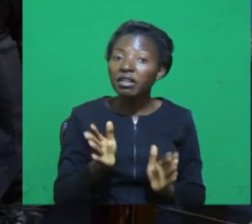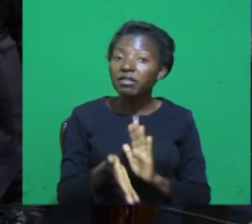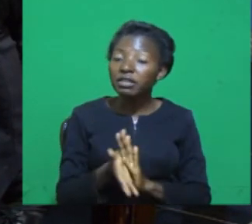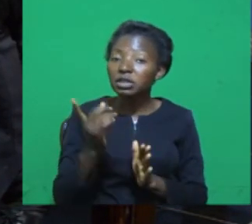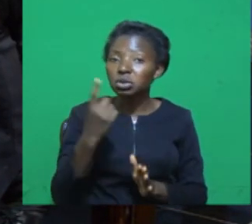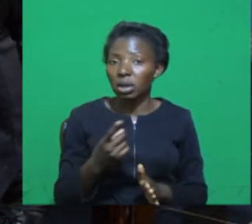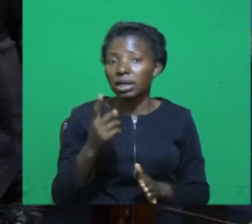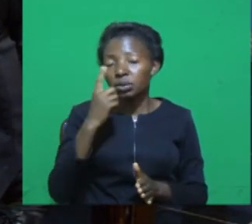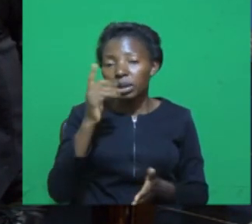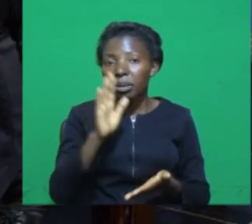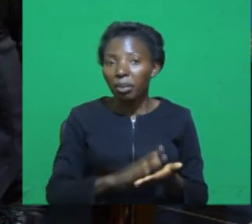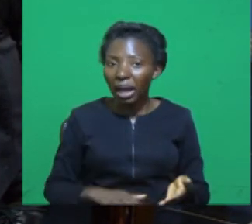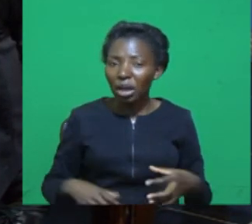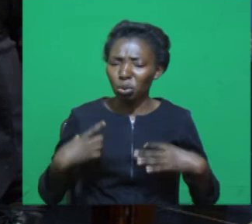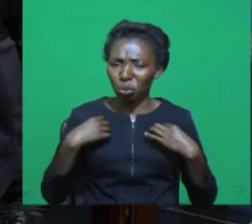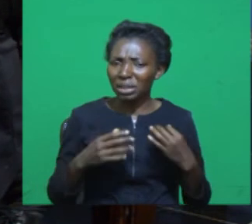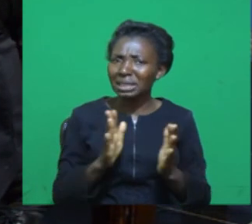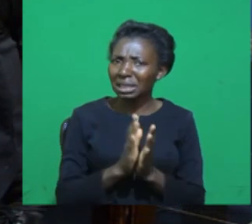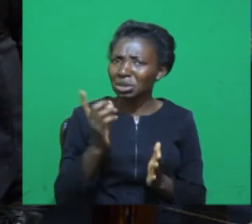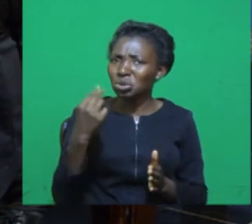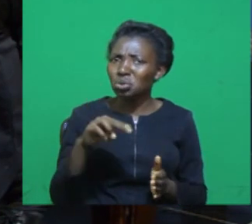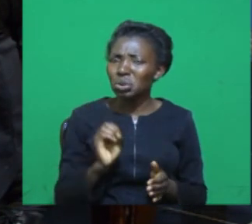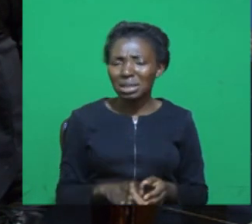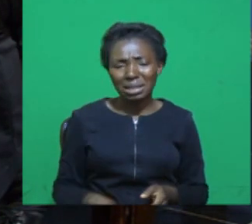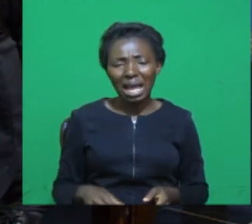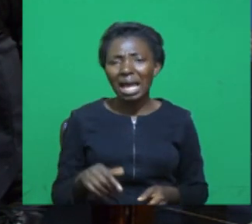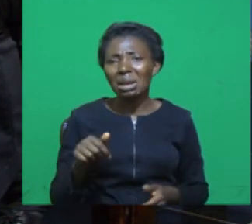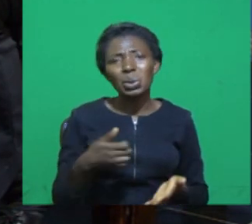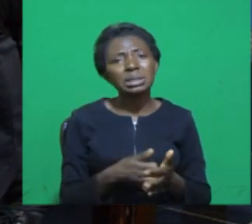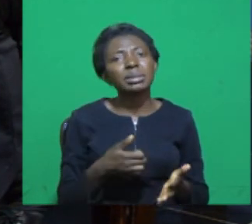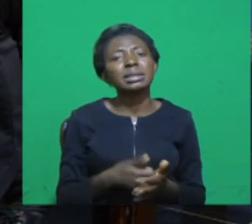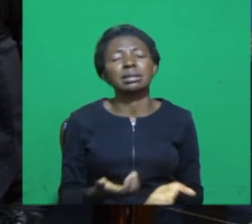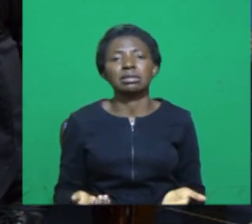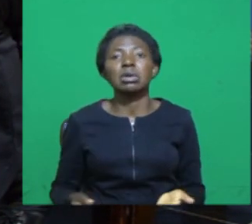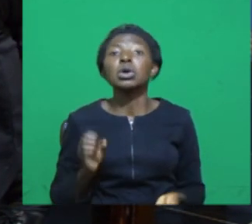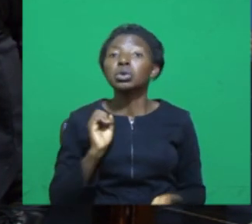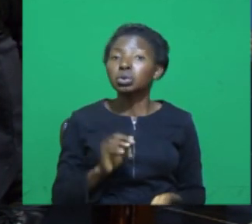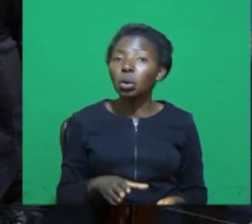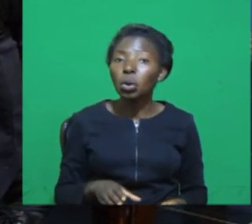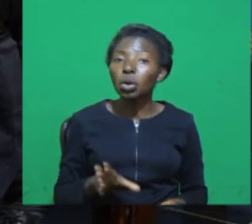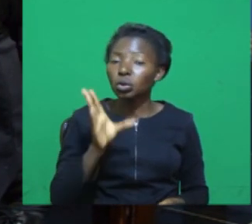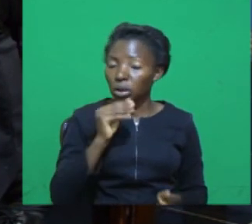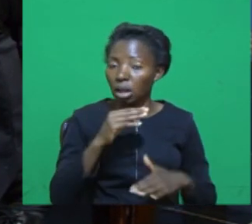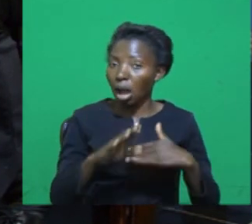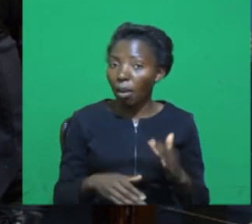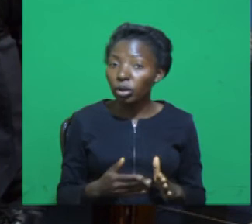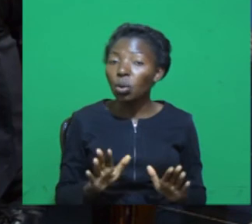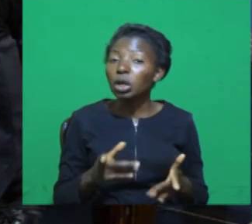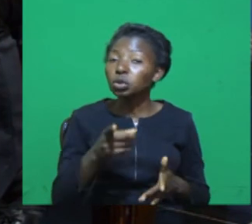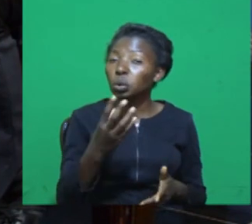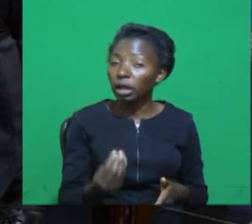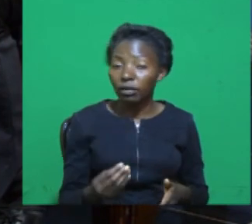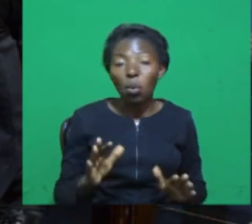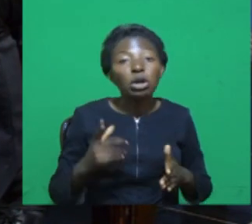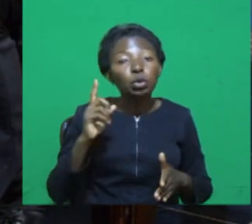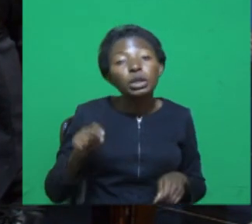pamwedzi akanotenga hembe ye$10 kwaari yadhura. In other words, muri kuburitsa pfungwa yeutariri. Right. Kuti pane